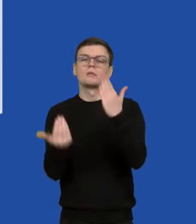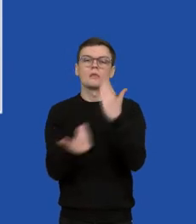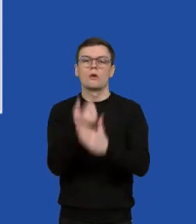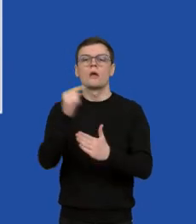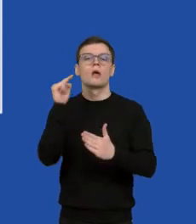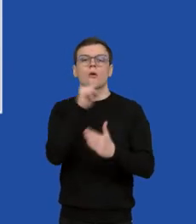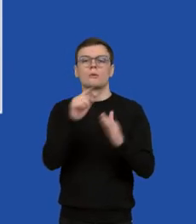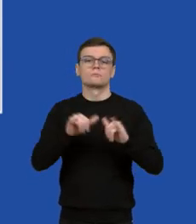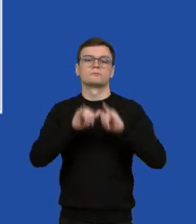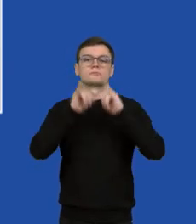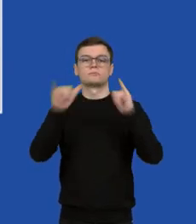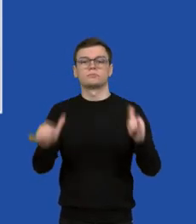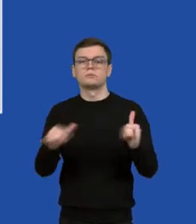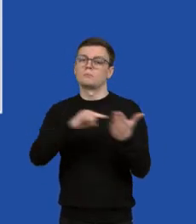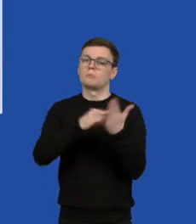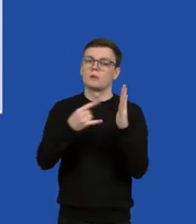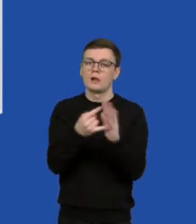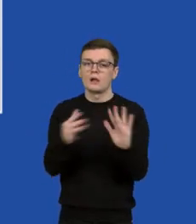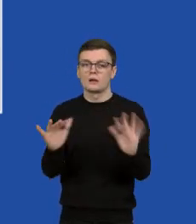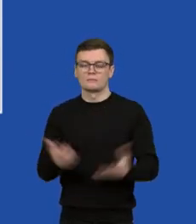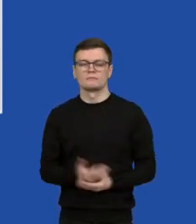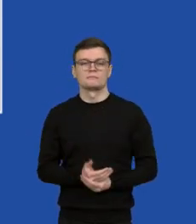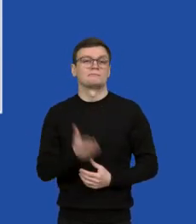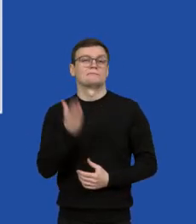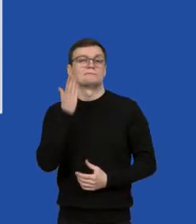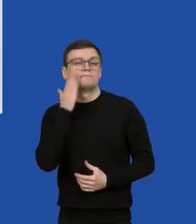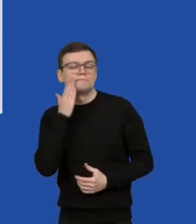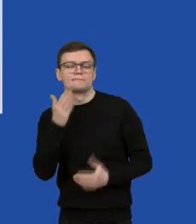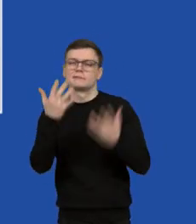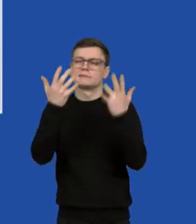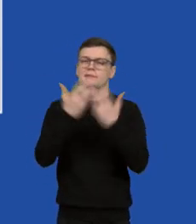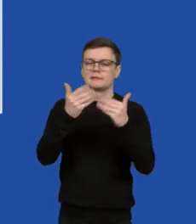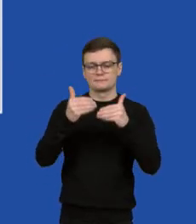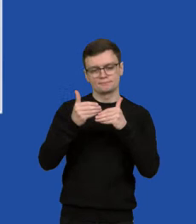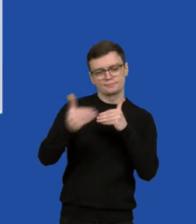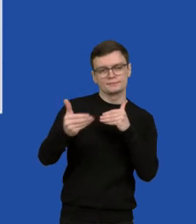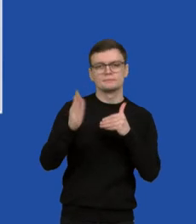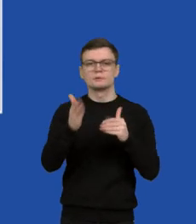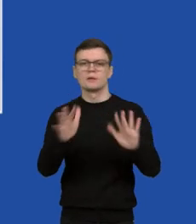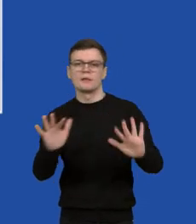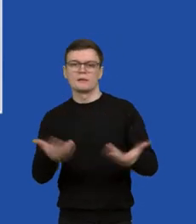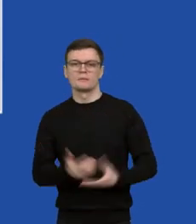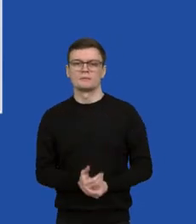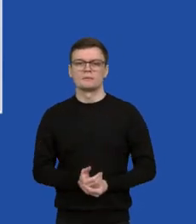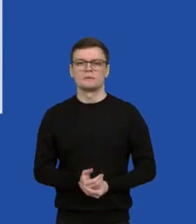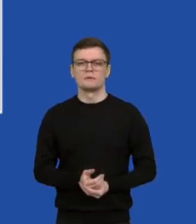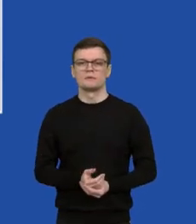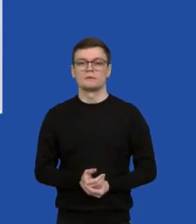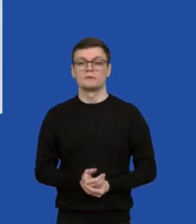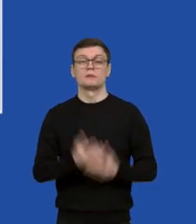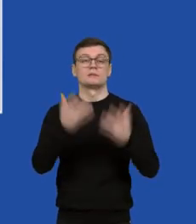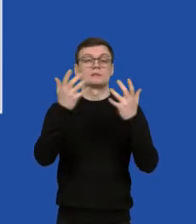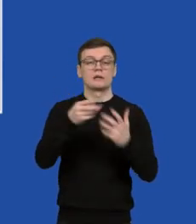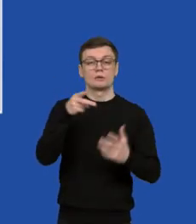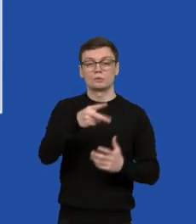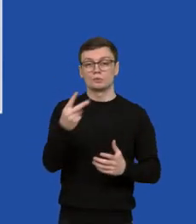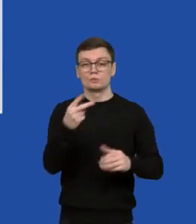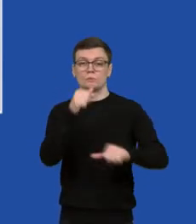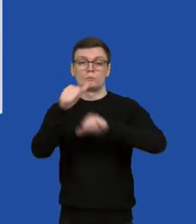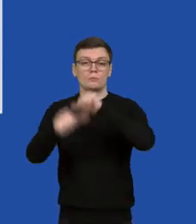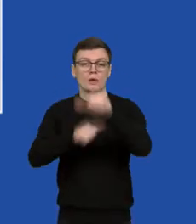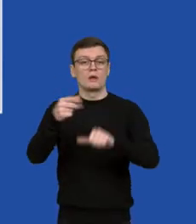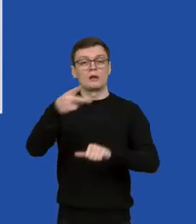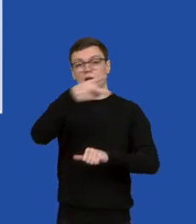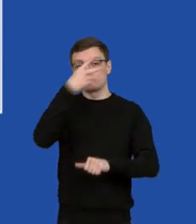raidos scenarijų, kuriame numatytos tam tikros prognozės ateinantiem laikotarpiam. Tai prognozuojama, kad 22 metais Lietuvos